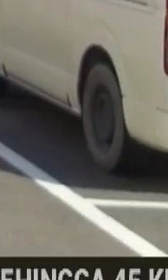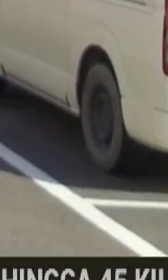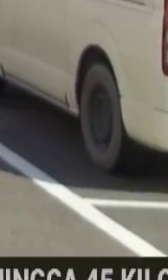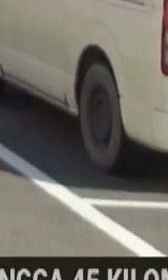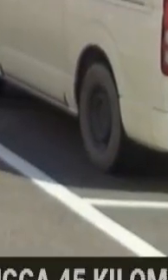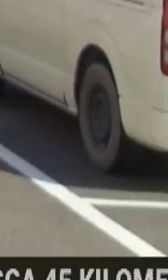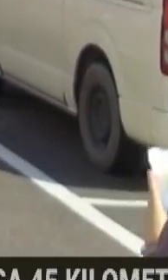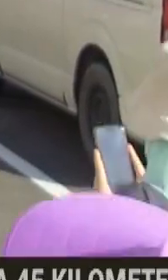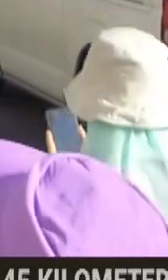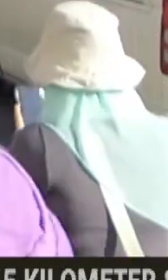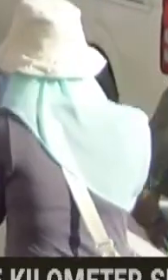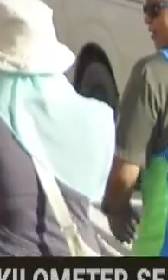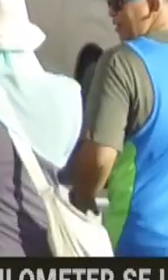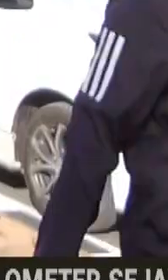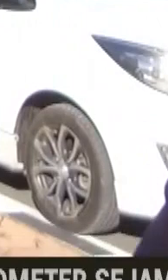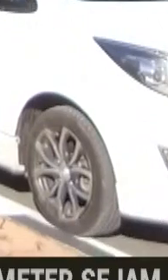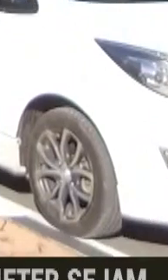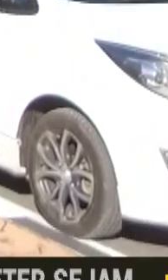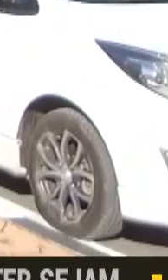keusahawanan daerah